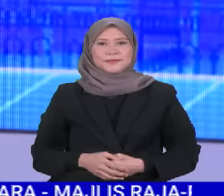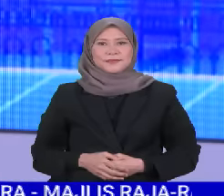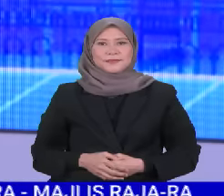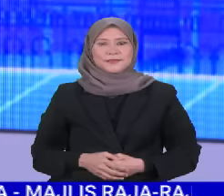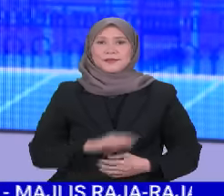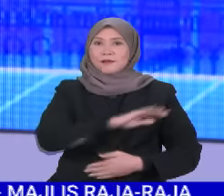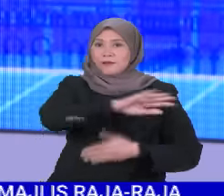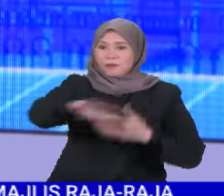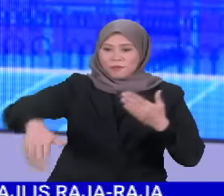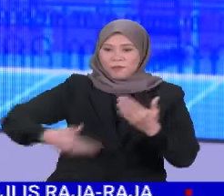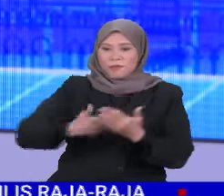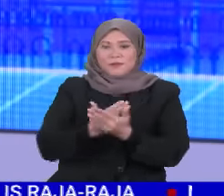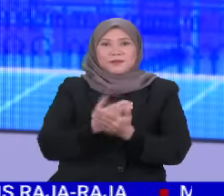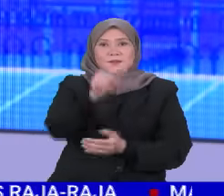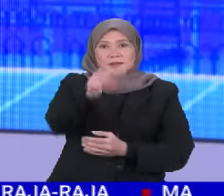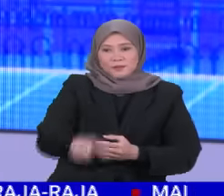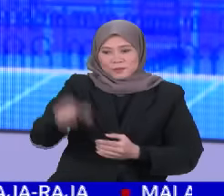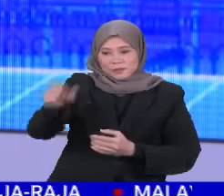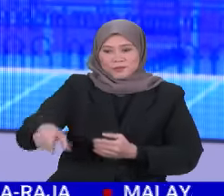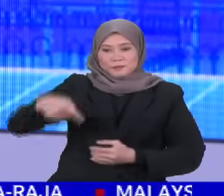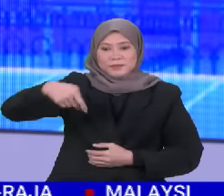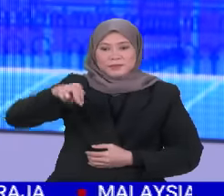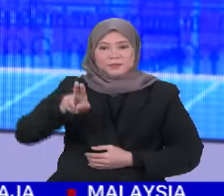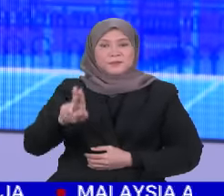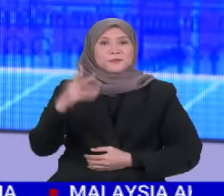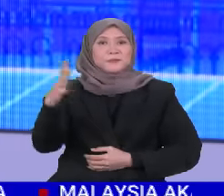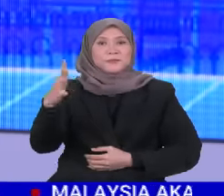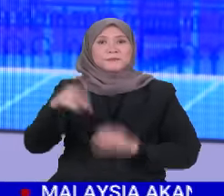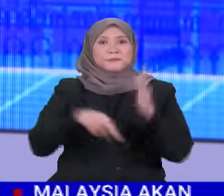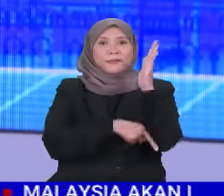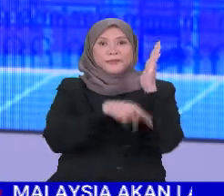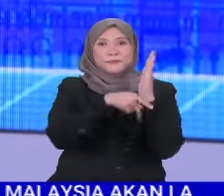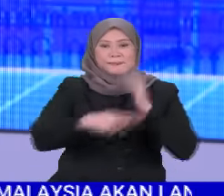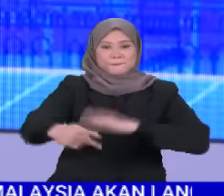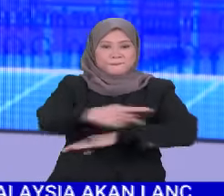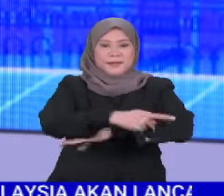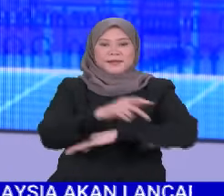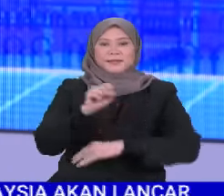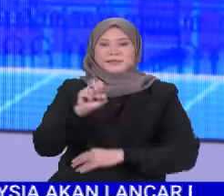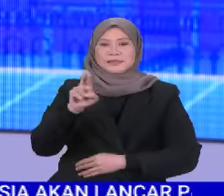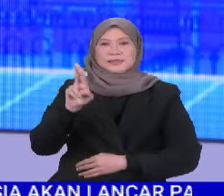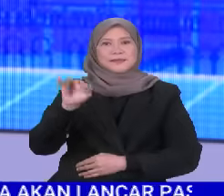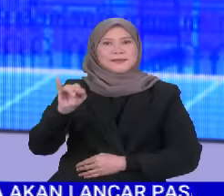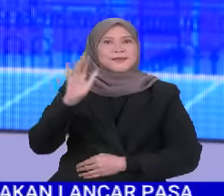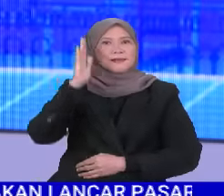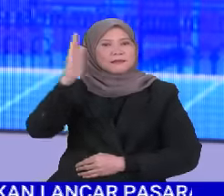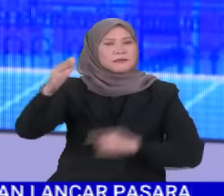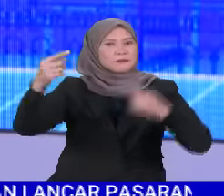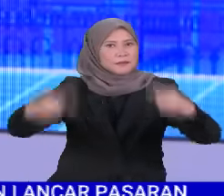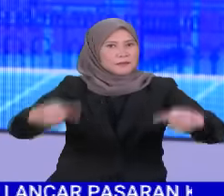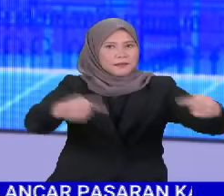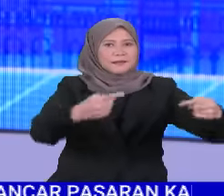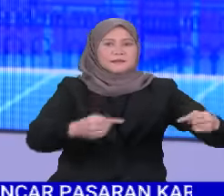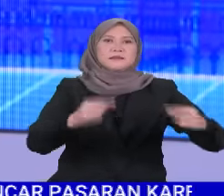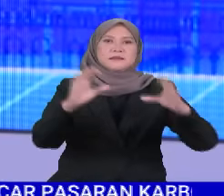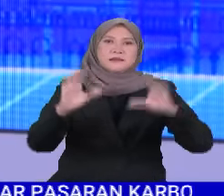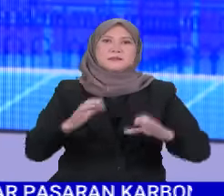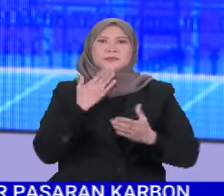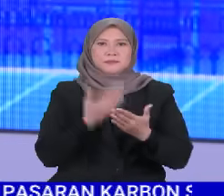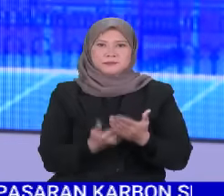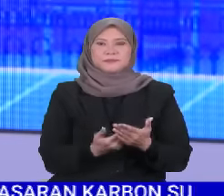sebuah pihak terutama calon bagi PR ke-15 paliman Padang serai di harap agar bertanding secara sehat dan berhemat